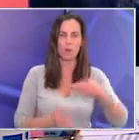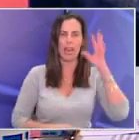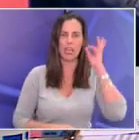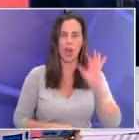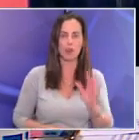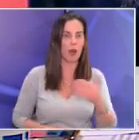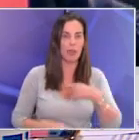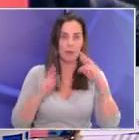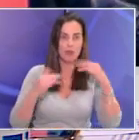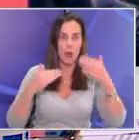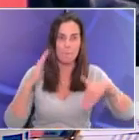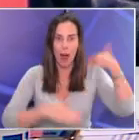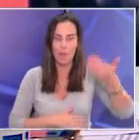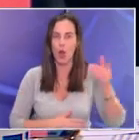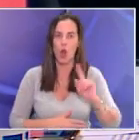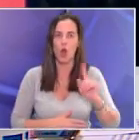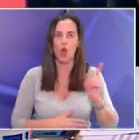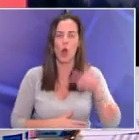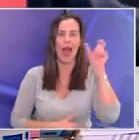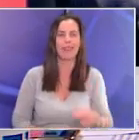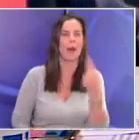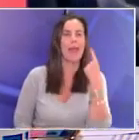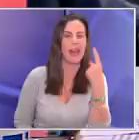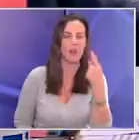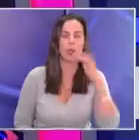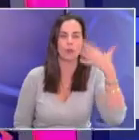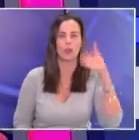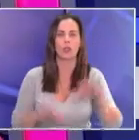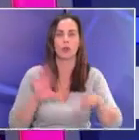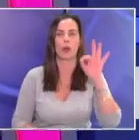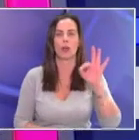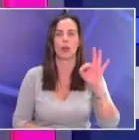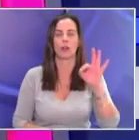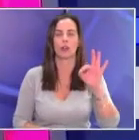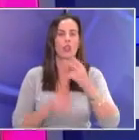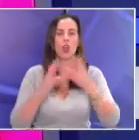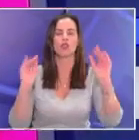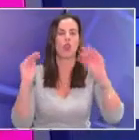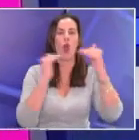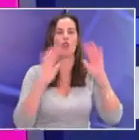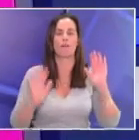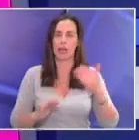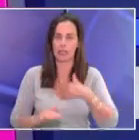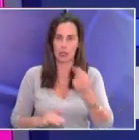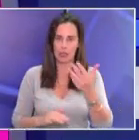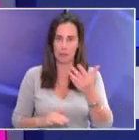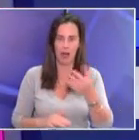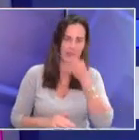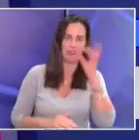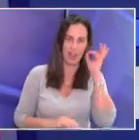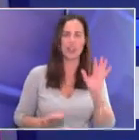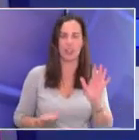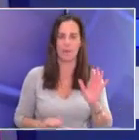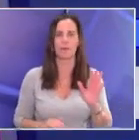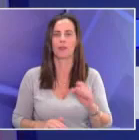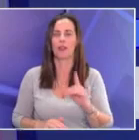לנשים. אני מקווה שהפעם הבאה לא יהיה בן אדם אחד בעוד 5 שנים שיצביע לרשימה שהיא לא שווה. ריצ'רד. אצלנו זה היה טיפה עם עדפה לנשים, אבל